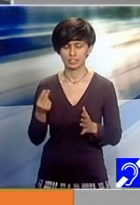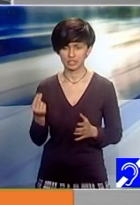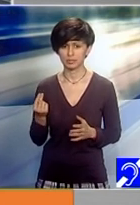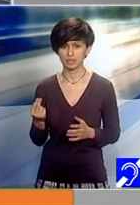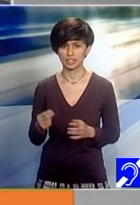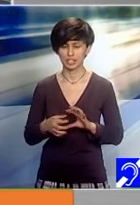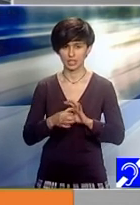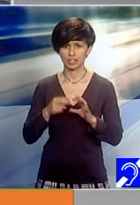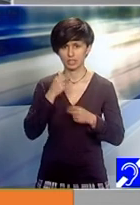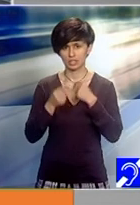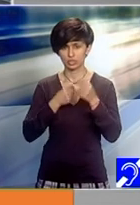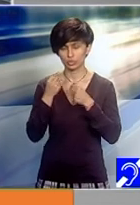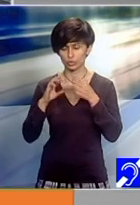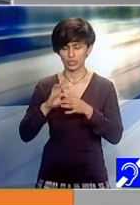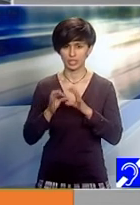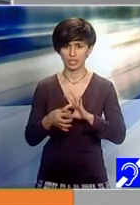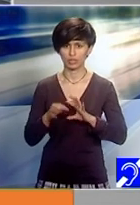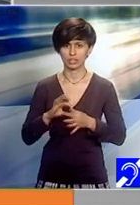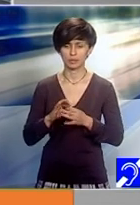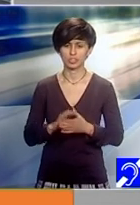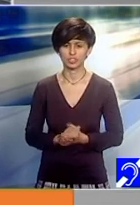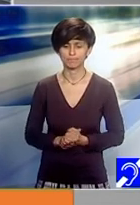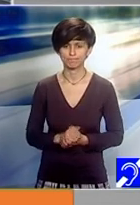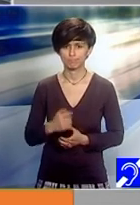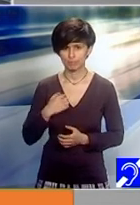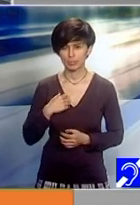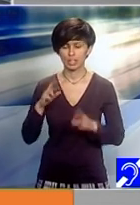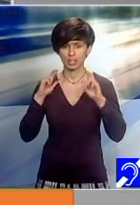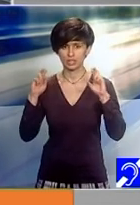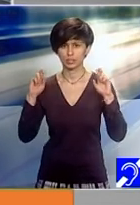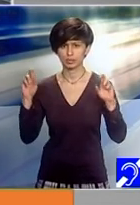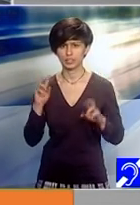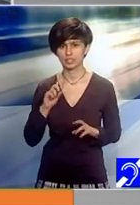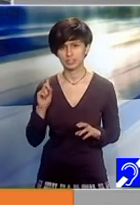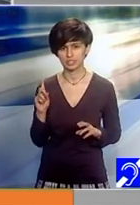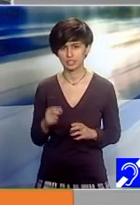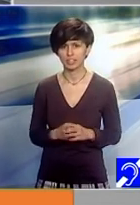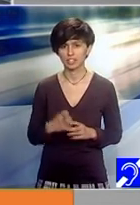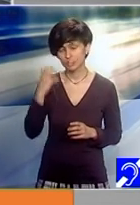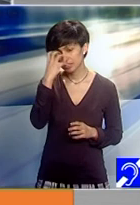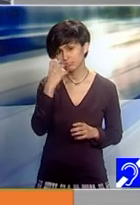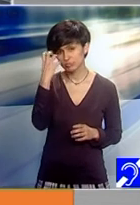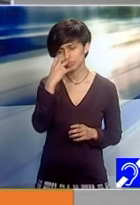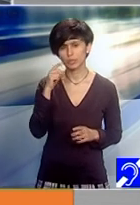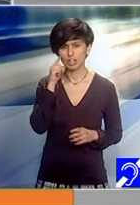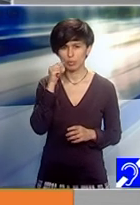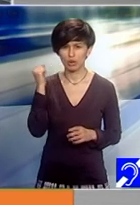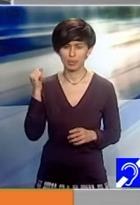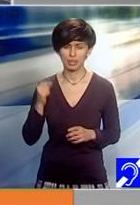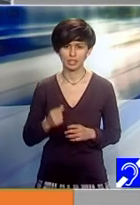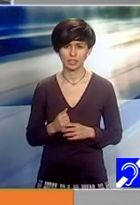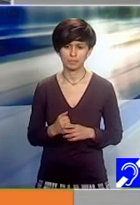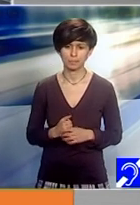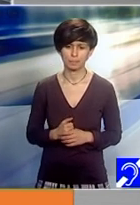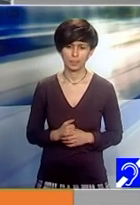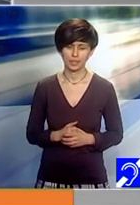formă. Acum sper să nu dezamăgim. Competiția care începe joi și ține